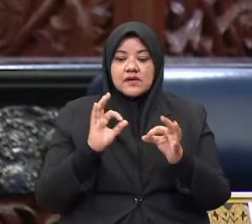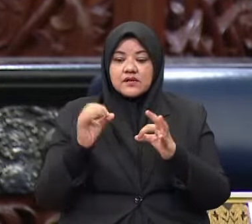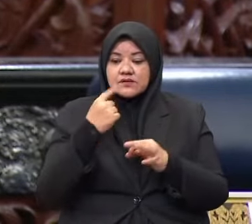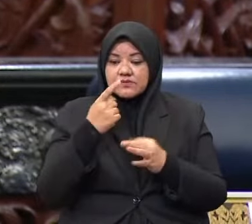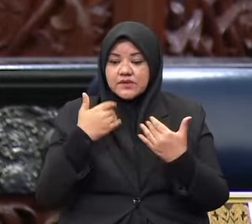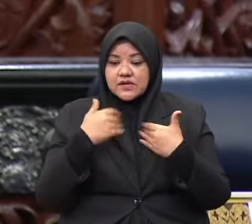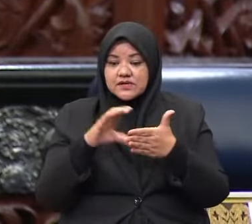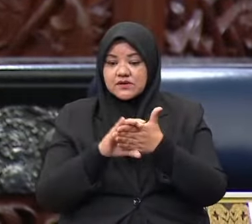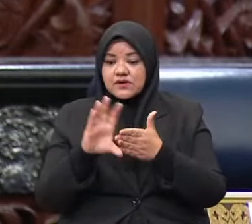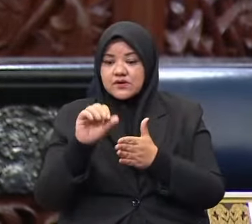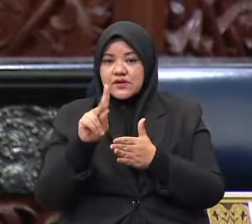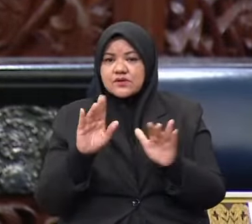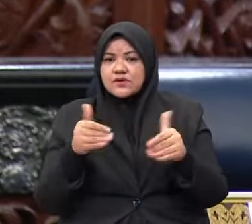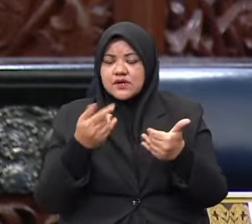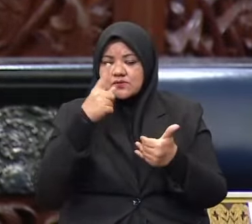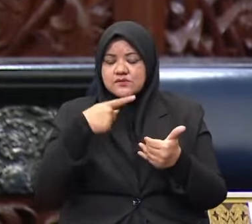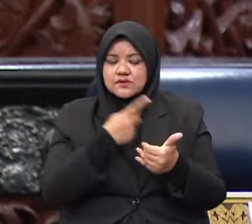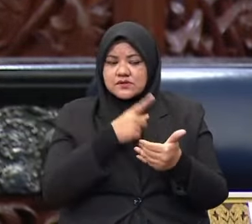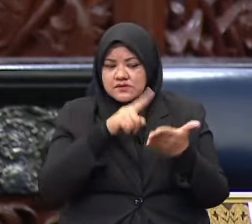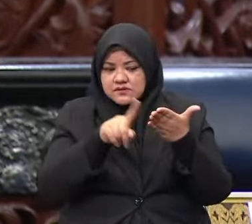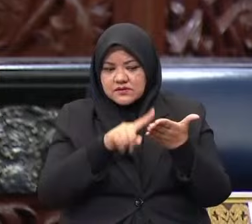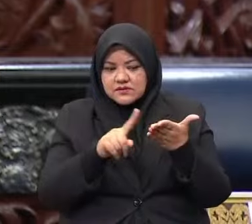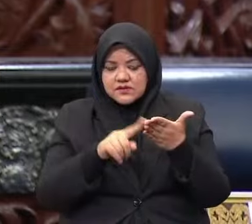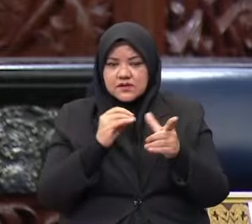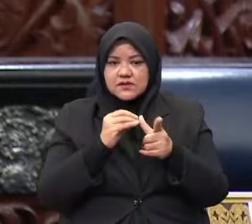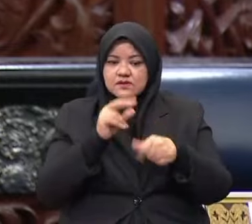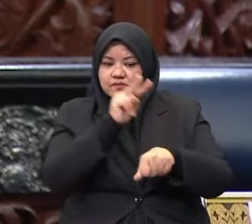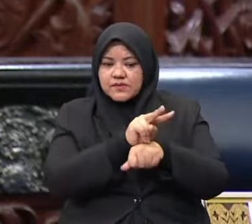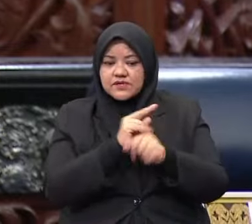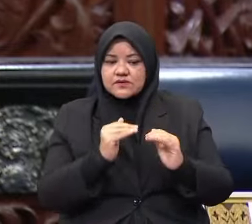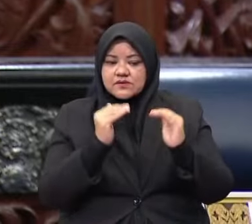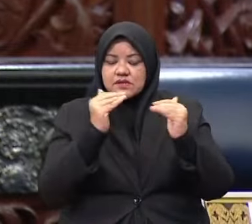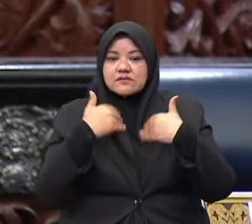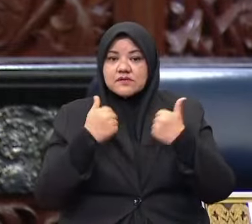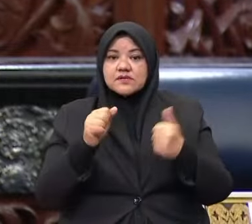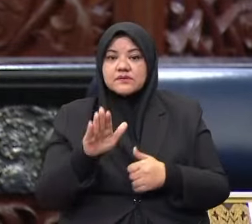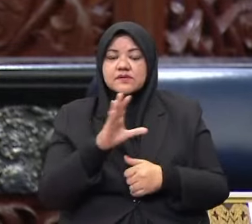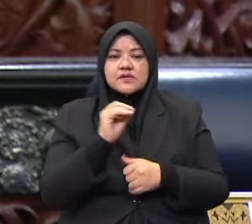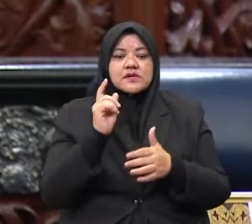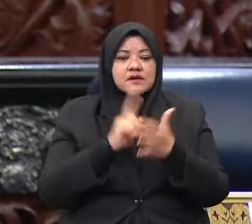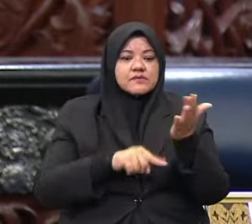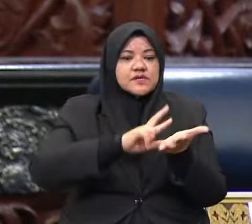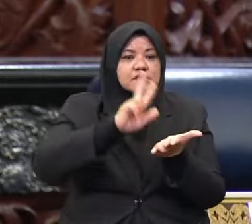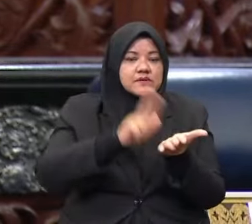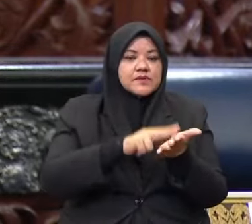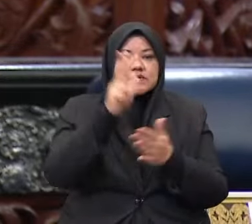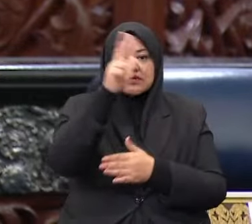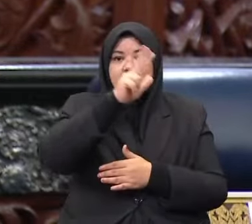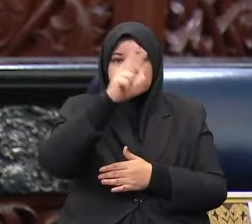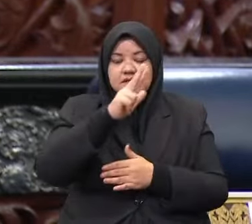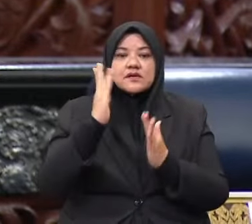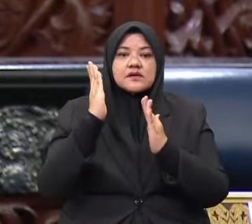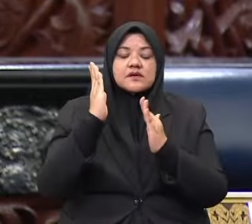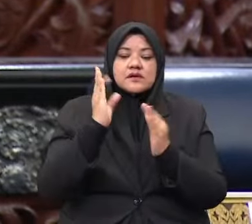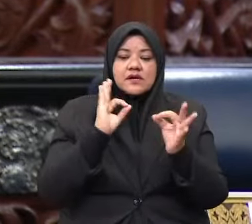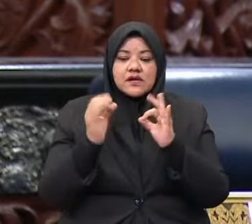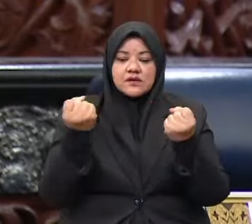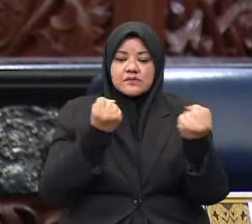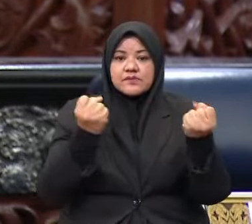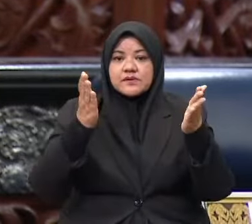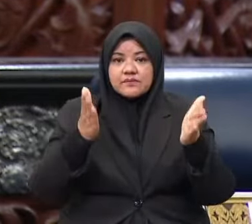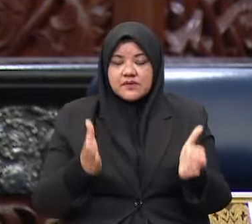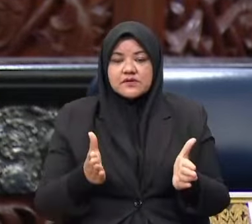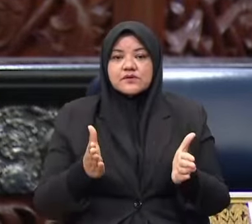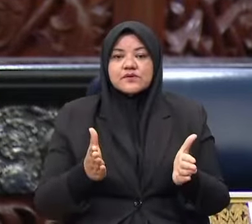kad OKU ini bagaimana untuk kita lihat atau monitor tahap kesihatan mereka dan apakah jaminan kerajaan supaya